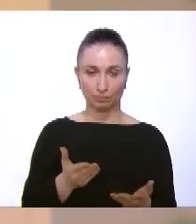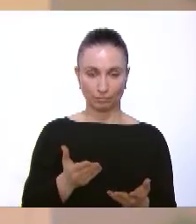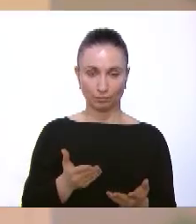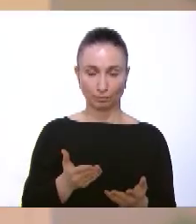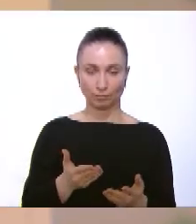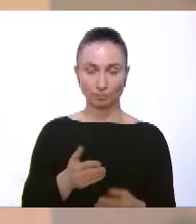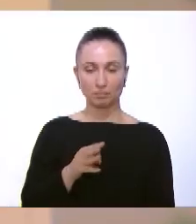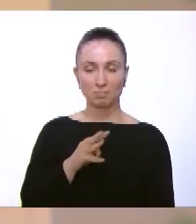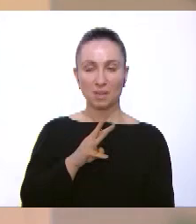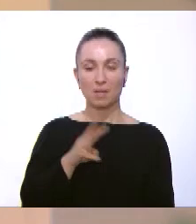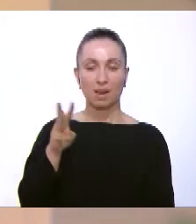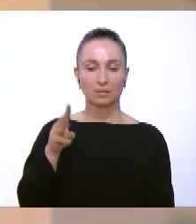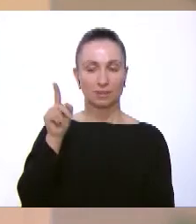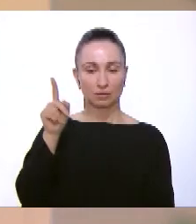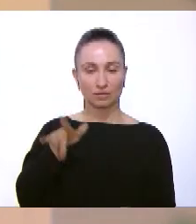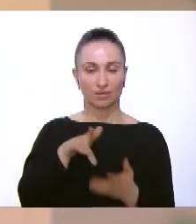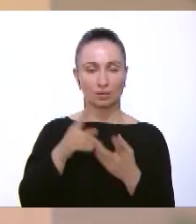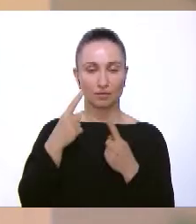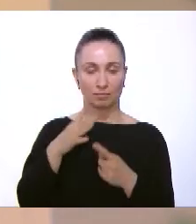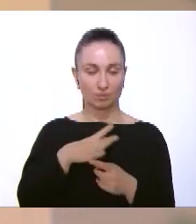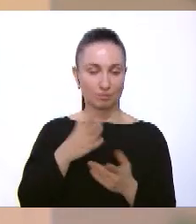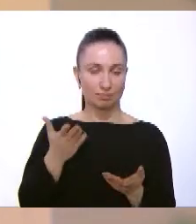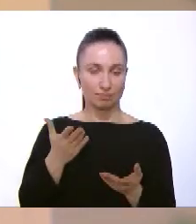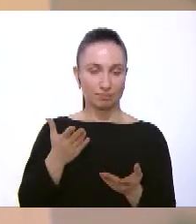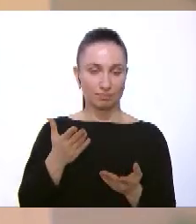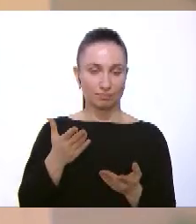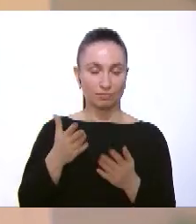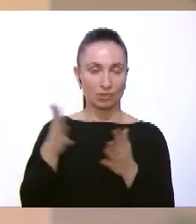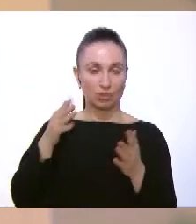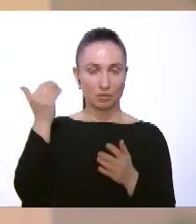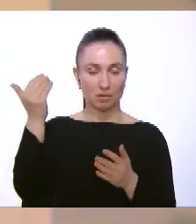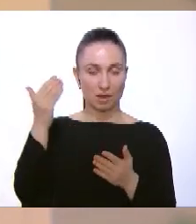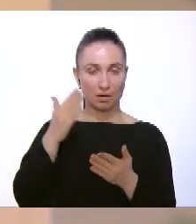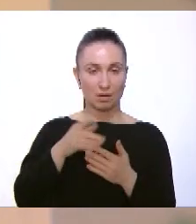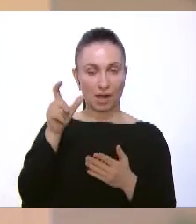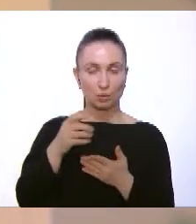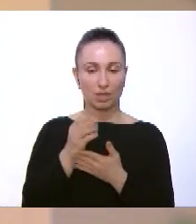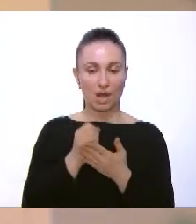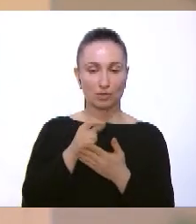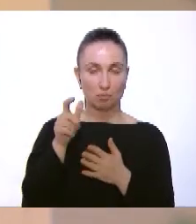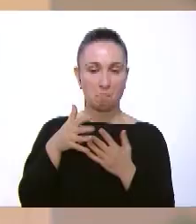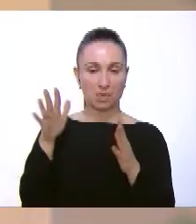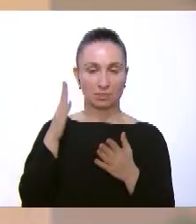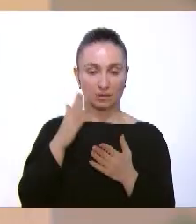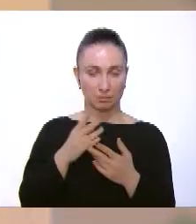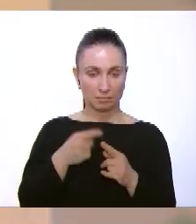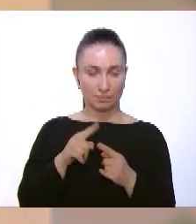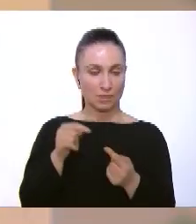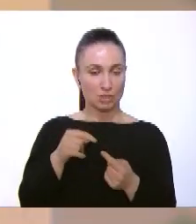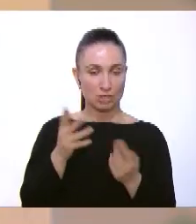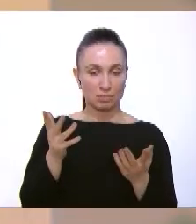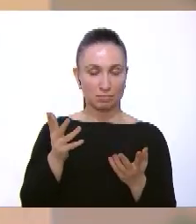იქ მილიარდებზე იყო იმ ქვეყნების შემთხვევაში საუბარი, ბუნებრივია შეუდარებლად დიდია მათი ადამიანური რესურსი და შესაბამისად